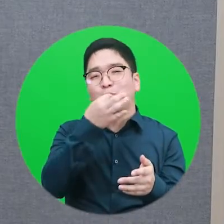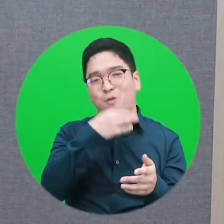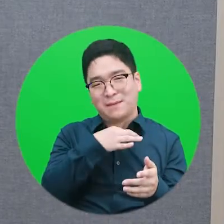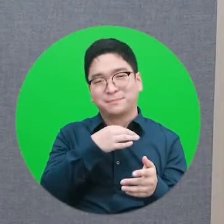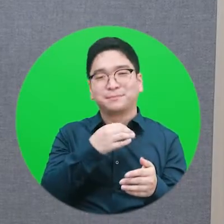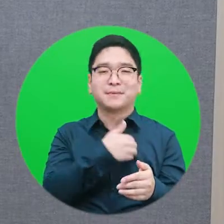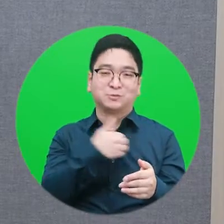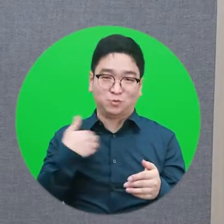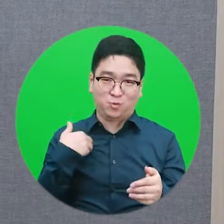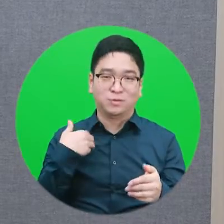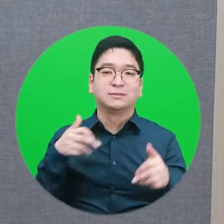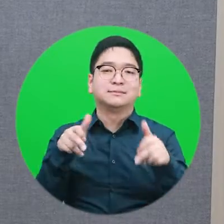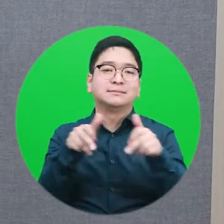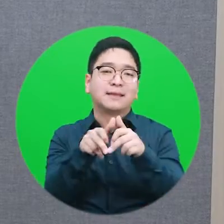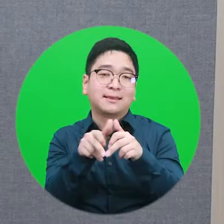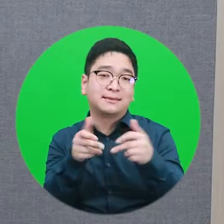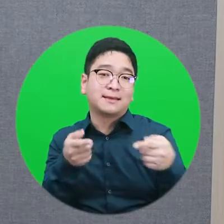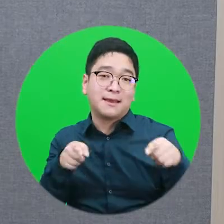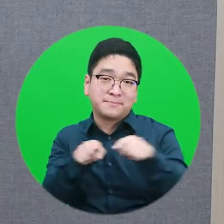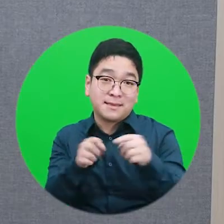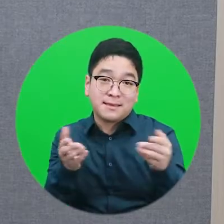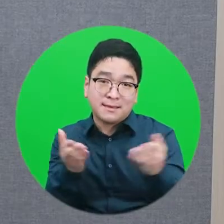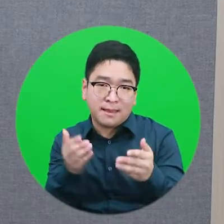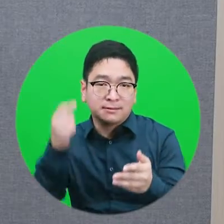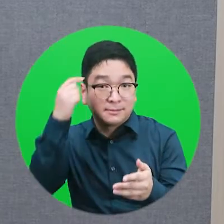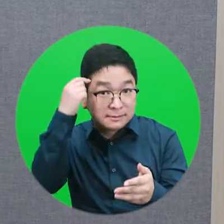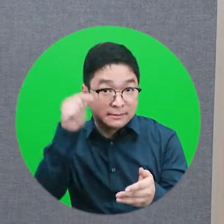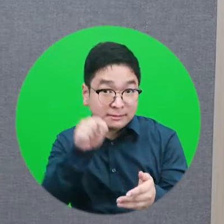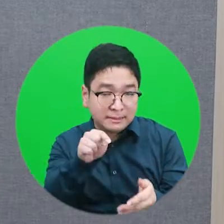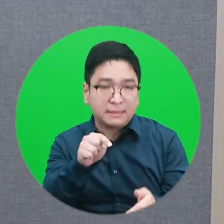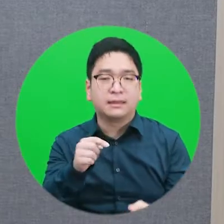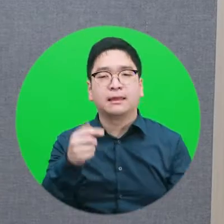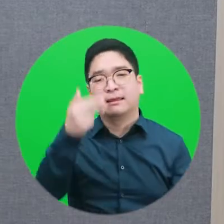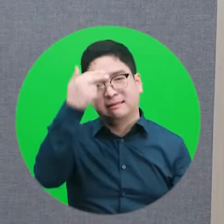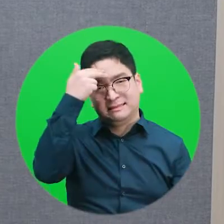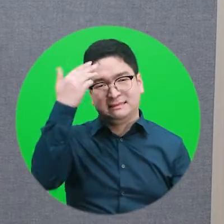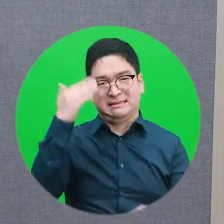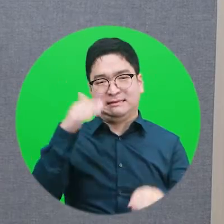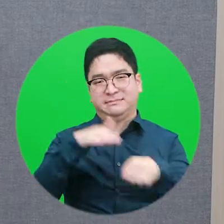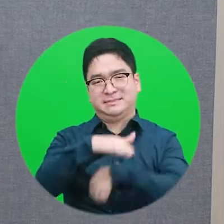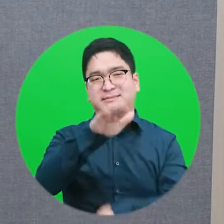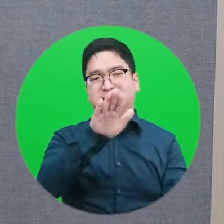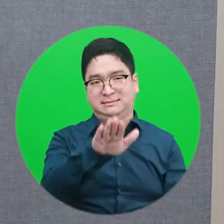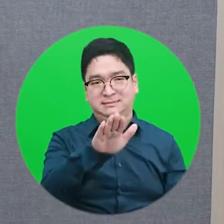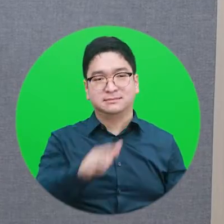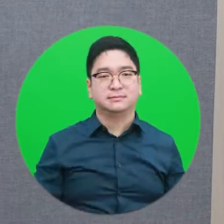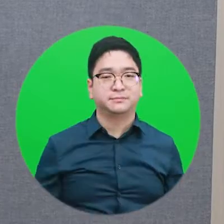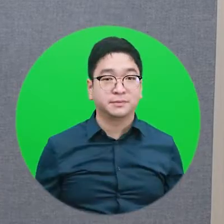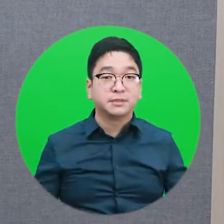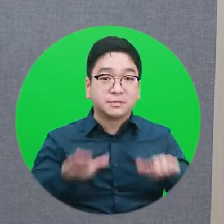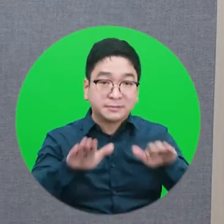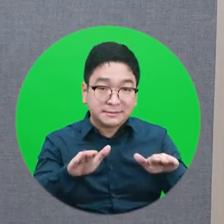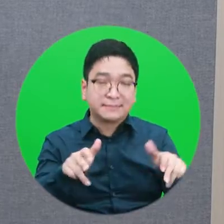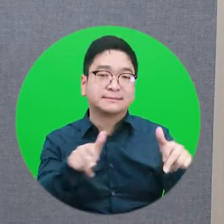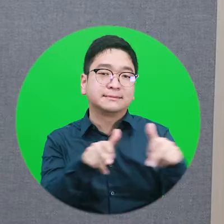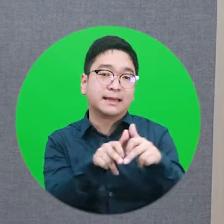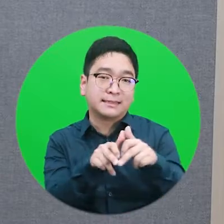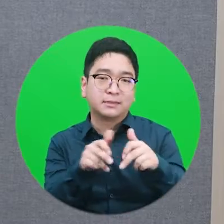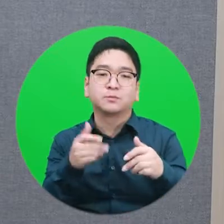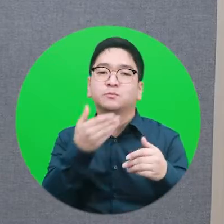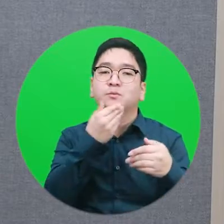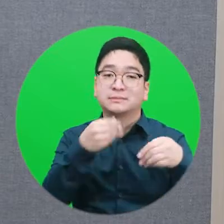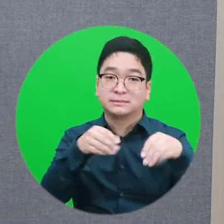사실 뭐 당사자분들과 함께 일을 한다고 해서 보람되거나 그분들을 위해서 일을 한다고 생각됐던 부분은